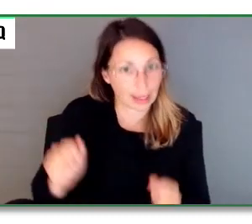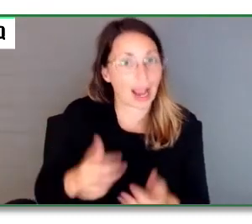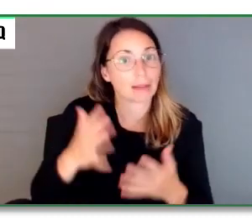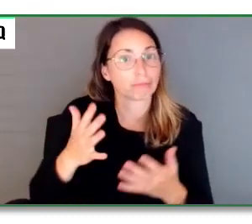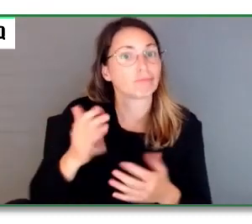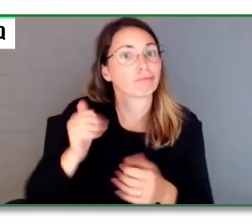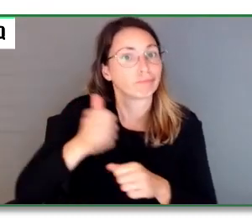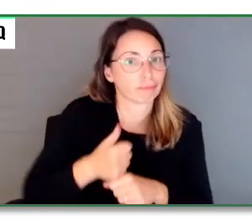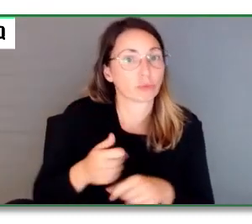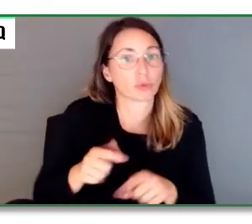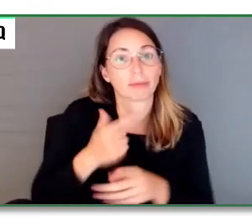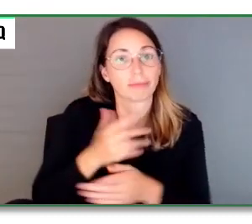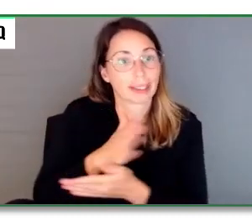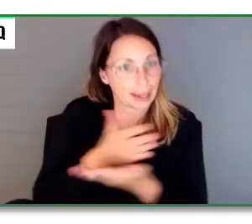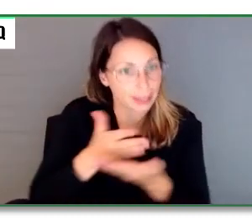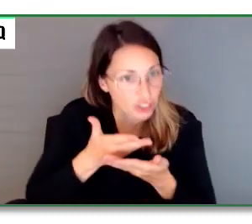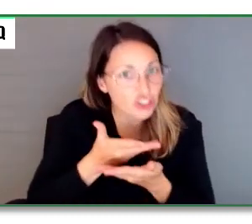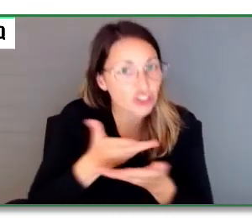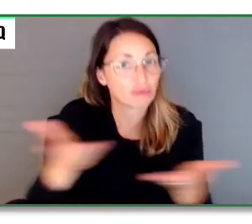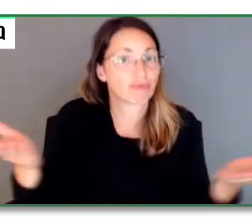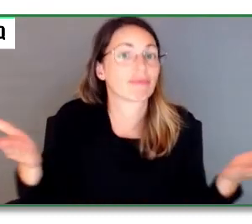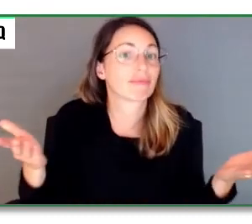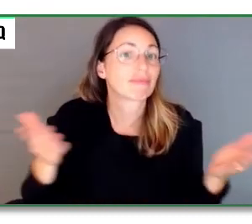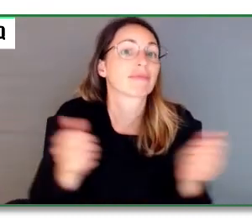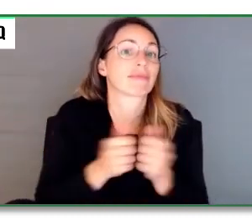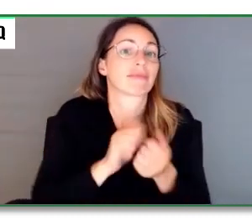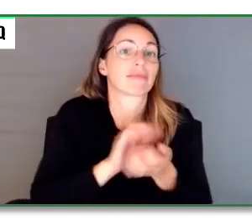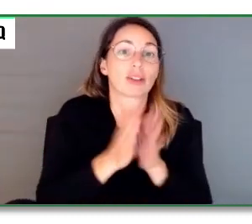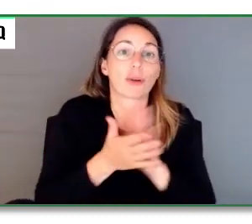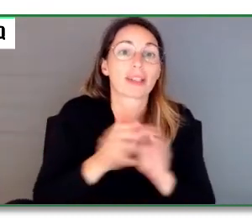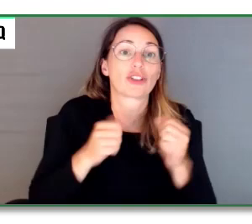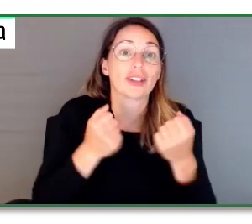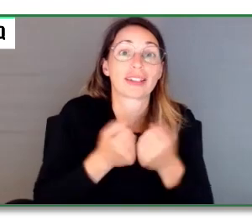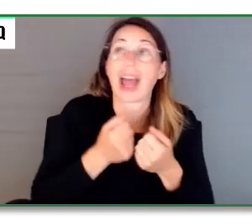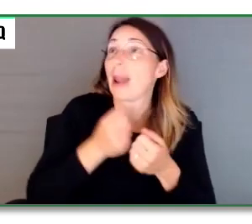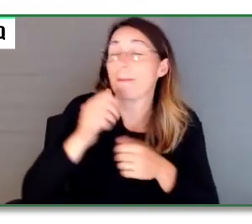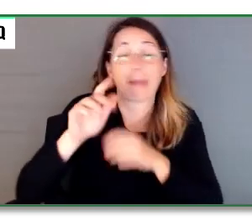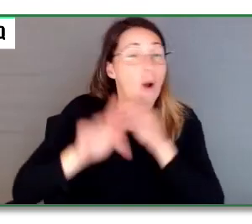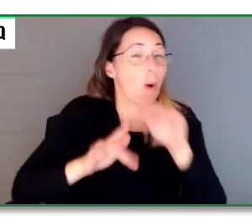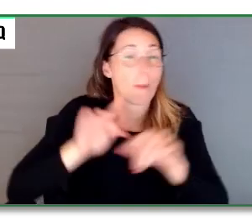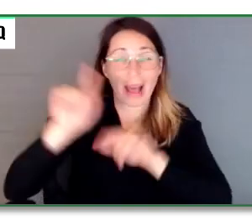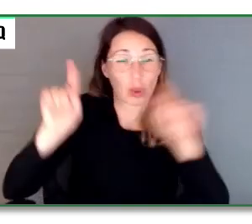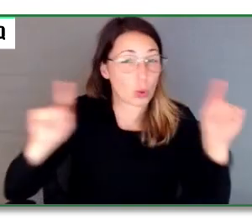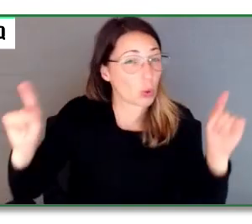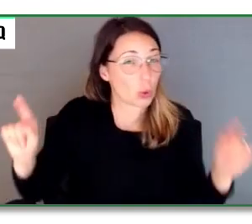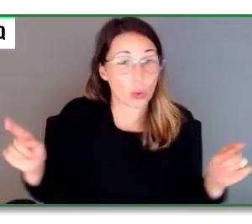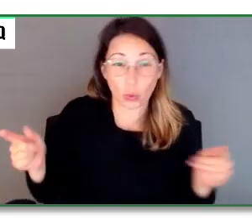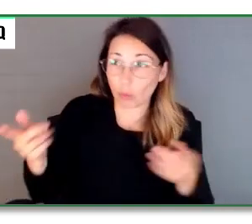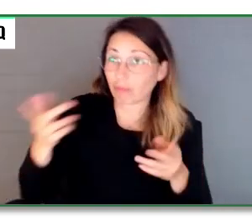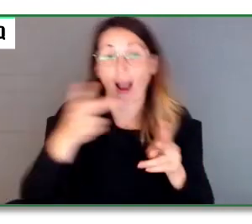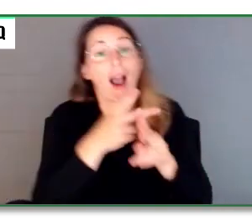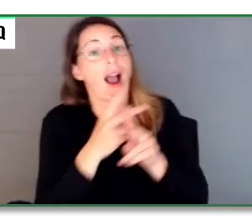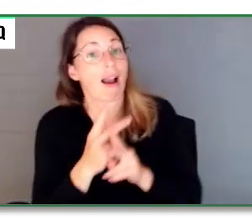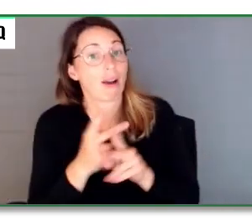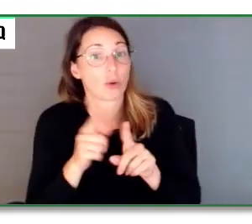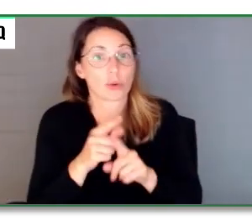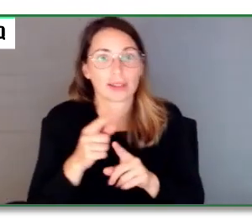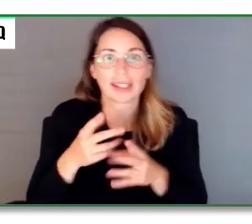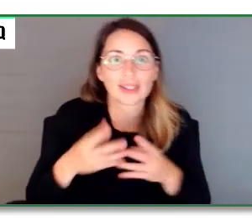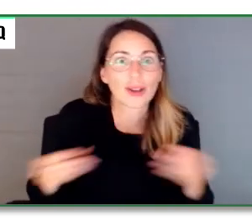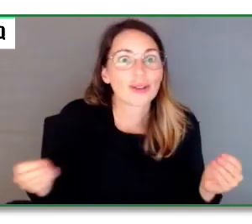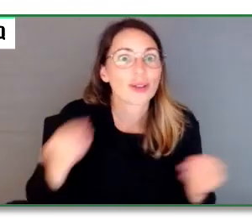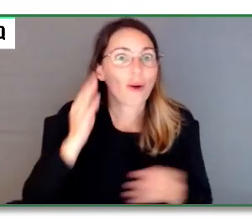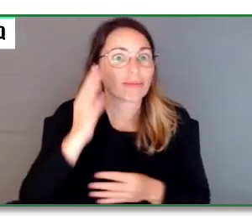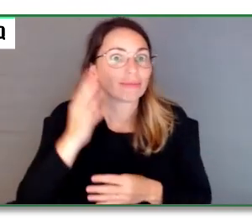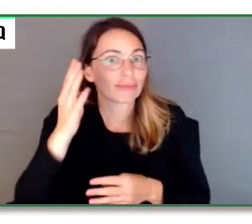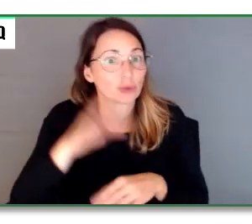entreprise sociale avec des gens du monde entier. Ainsi, lorsque nous parlons de solutions novatrices pour améliorer l'accessibilité des parcs, le